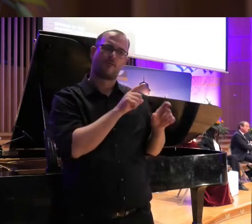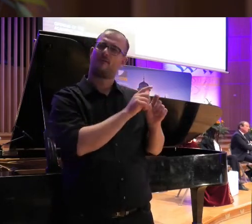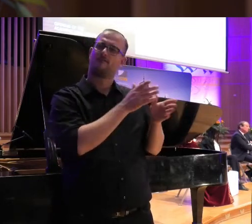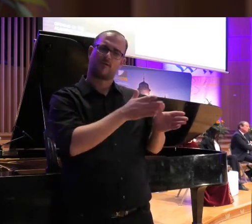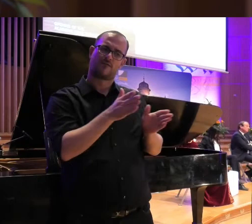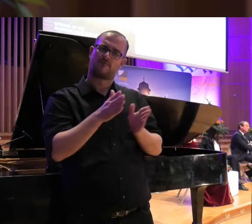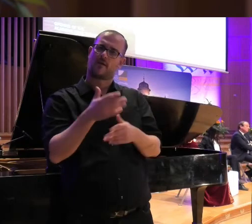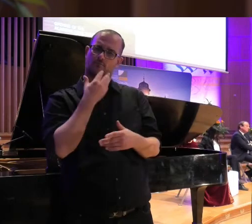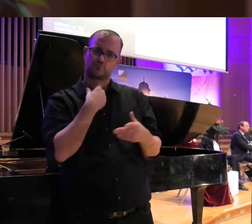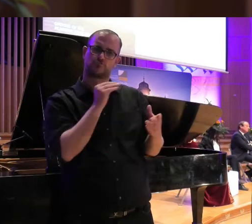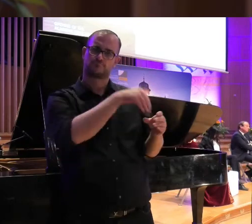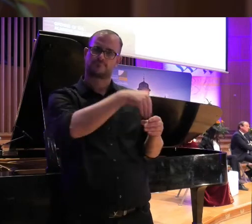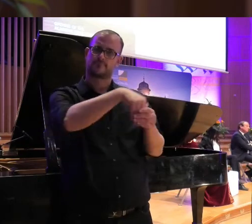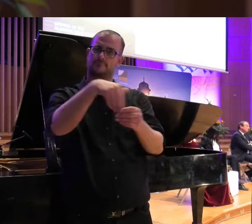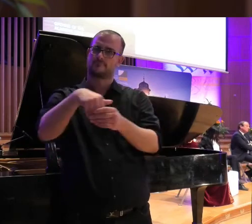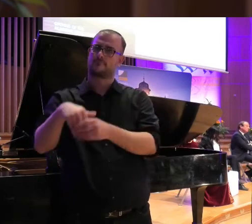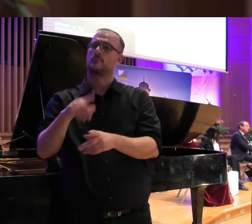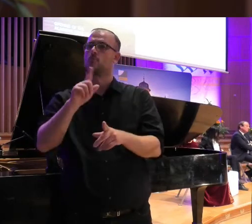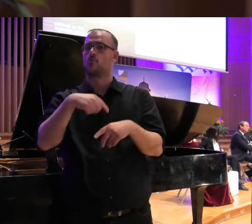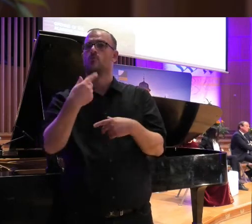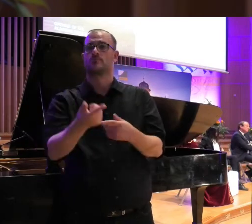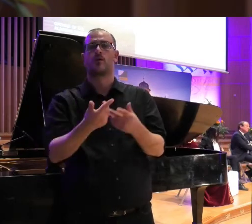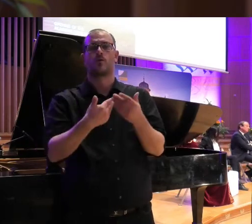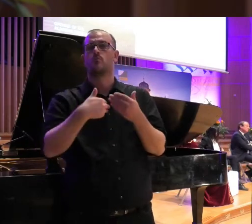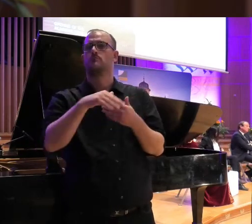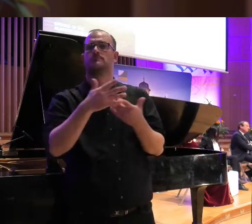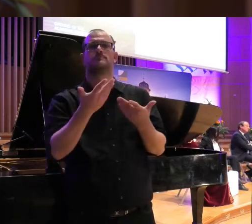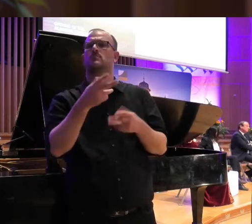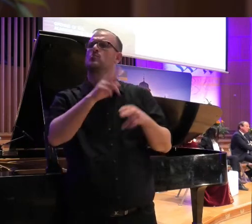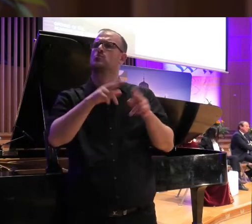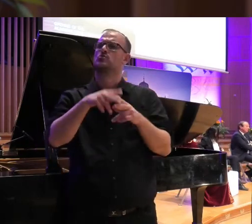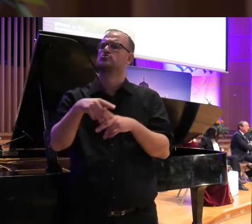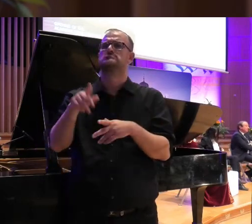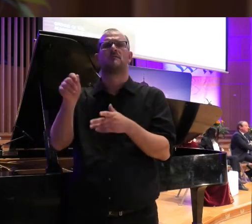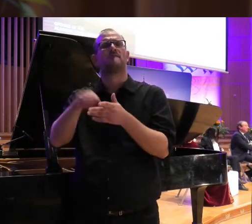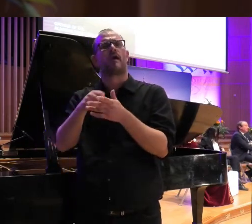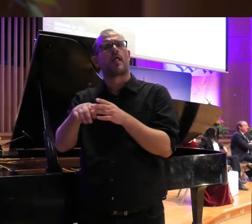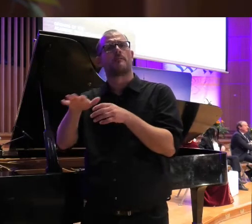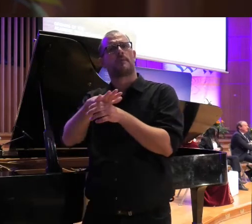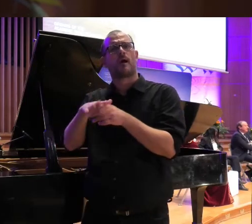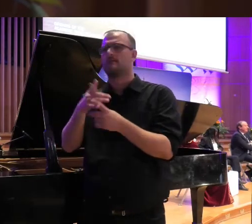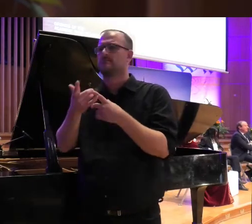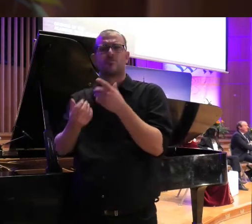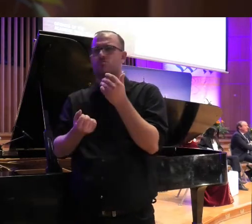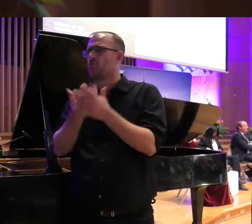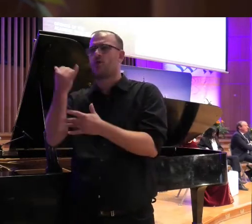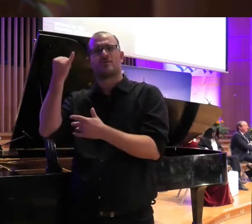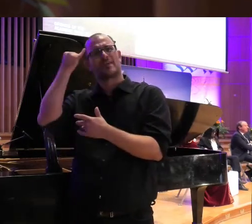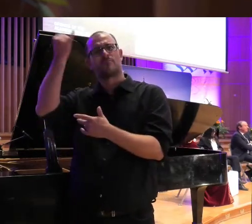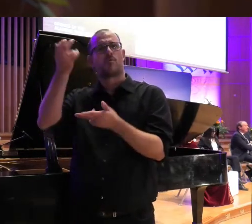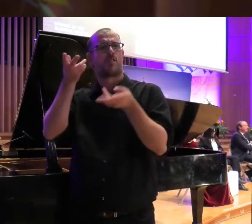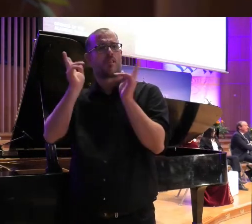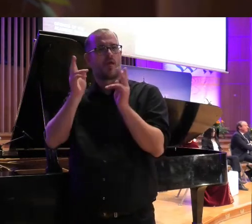verankern möchten, aber eben auch über die Curricula hinaus in den verschiedenen Wahlbereichen zum Beispiel durch ganz neue innovative